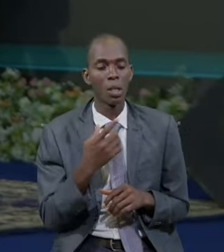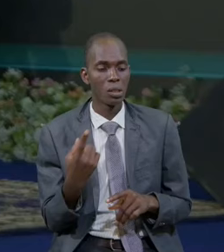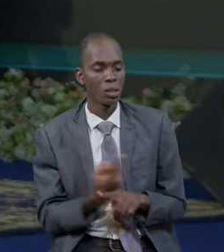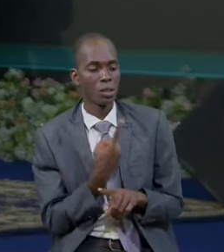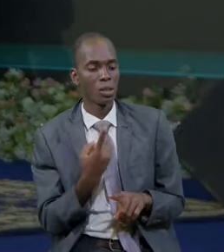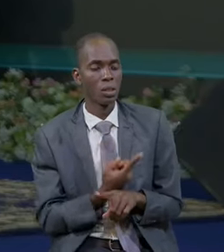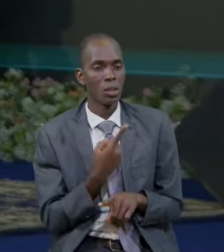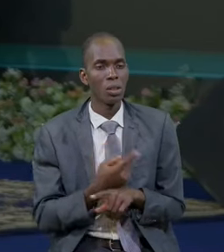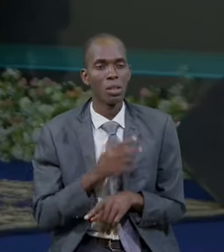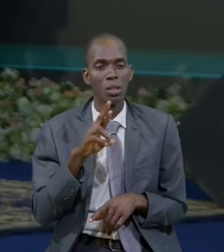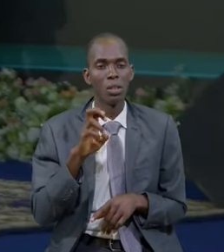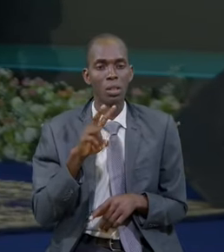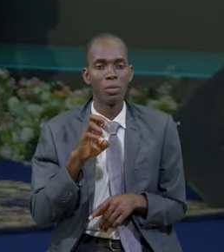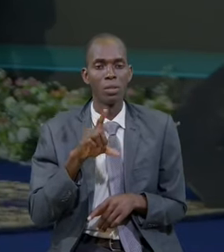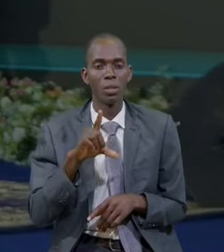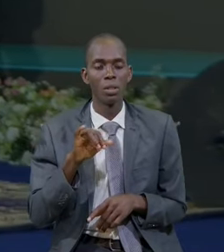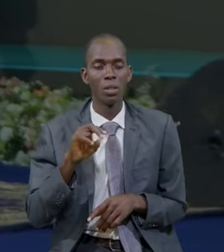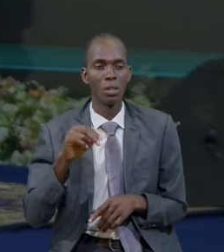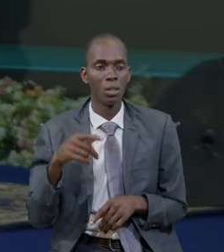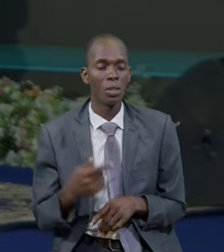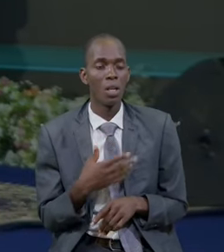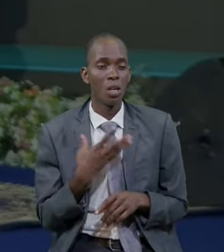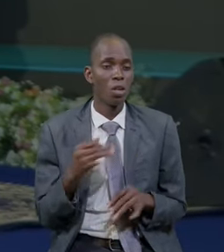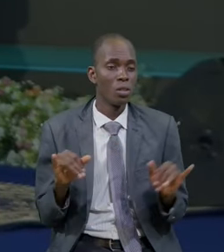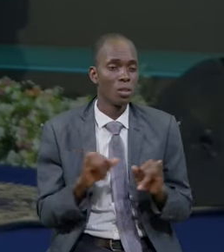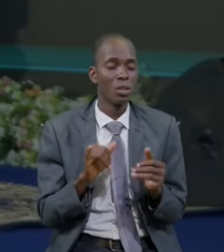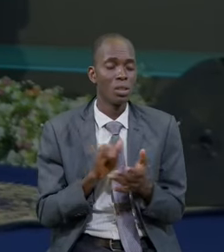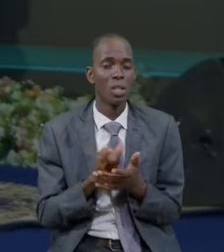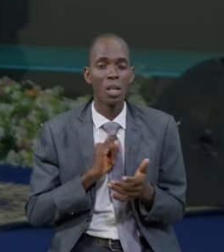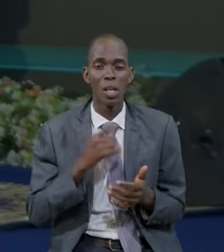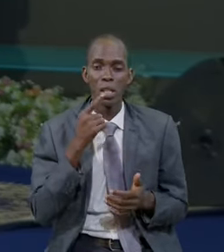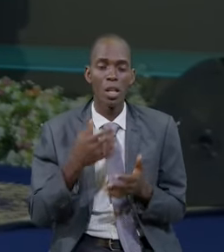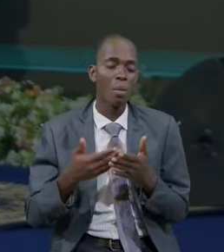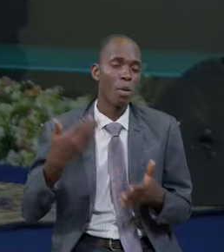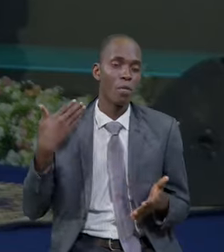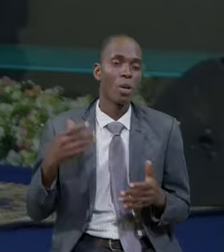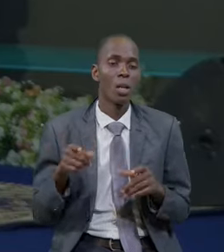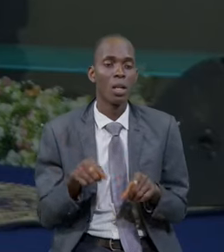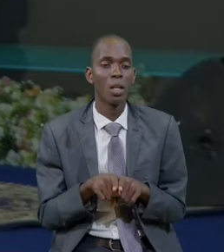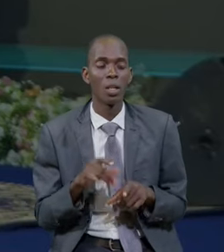Et les choses semblables. Je vous dis d'avance, comme je l'ai déjà dit,